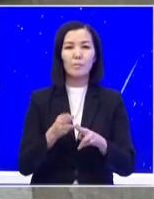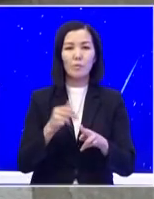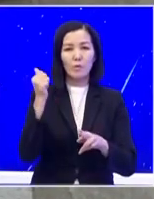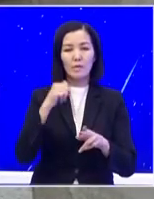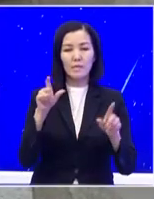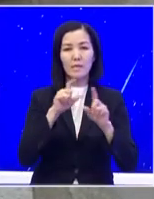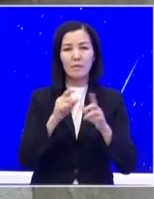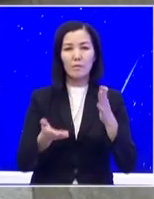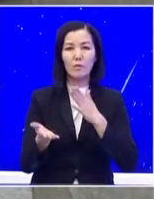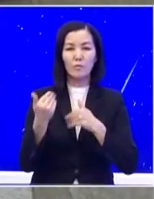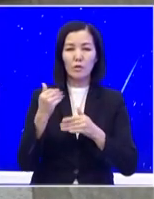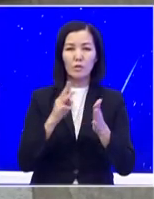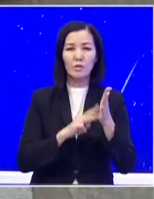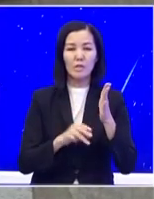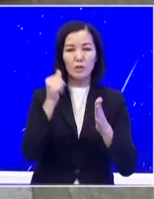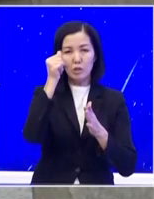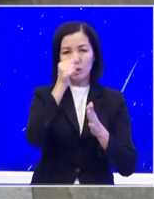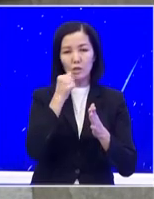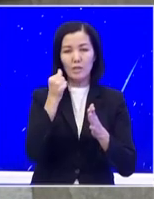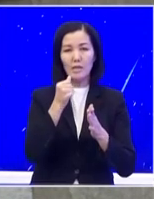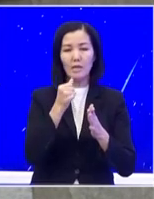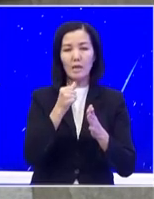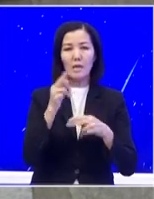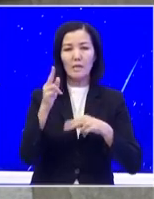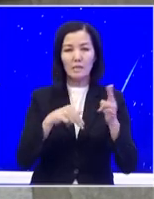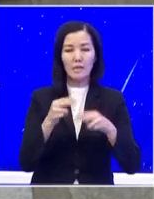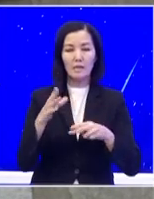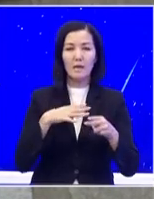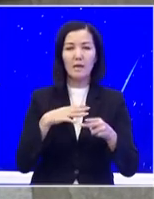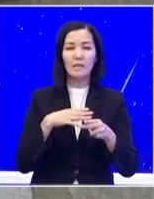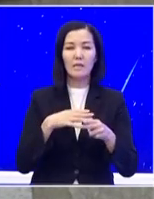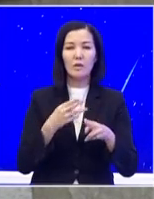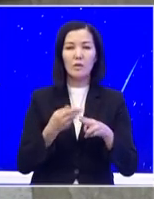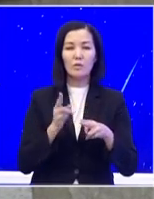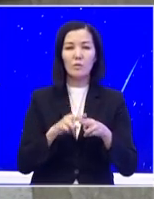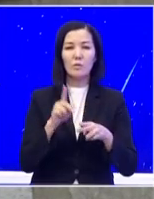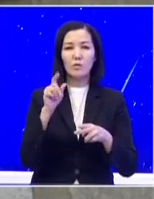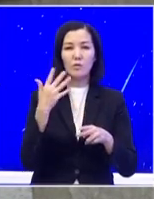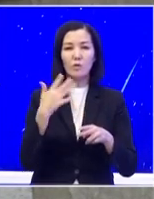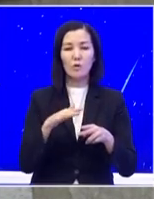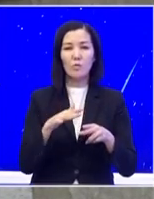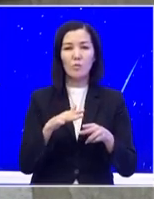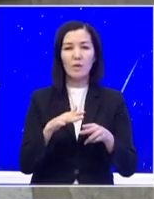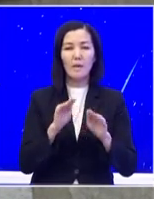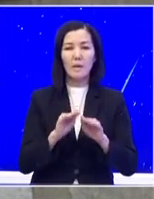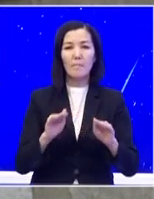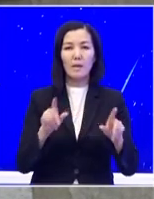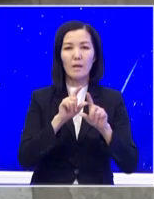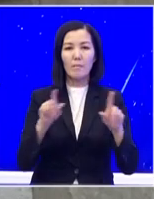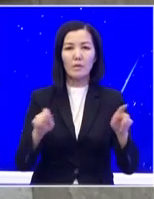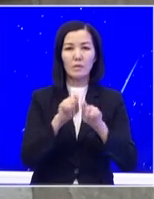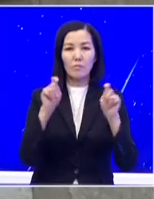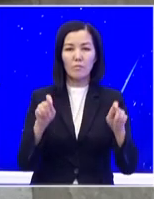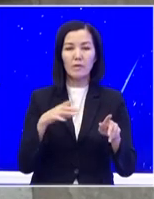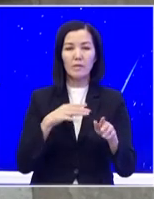ғимарат өткен ғасырдың 80-ші жылдары бой көтерген. Яғни сол кезде 150 орынға шақталған балабақша болып